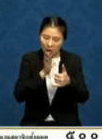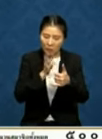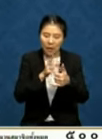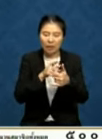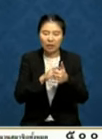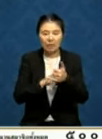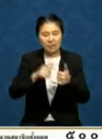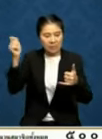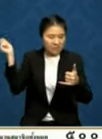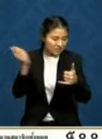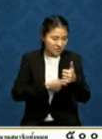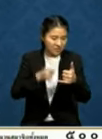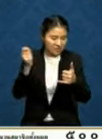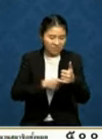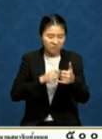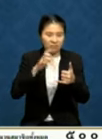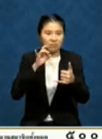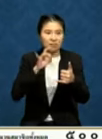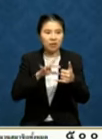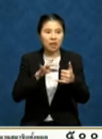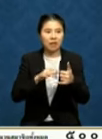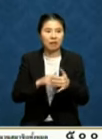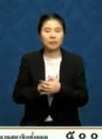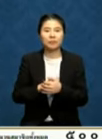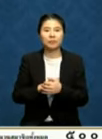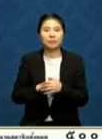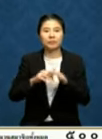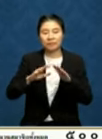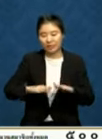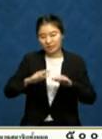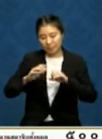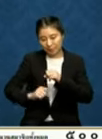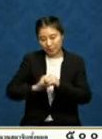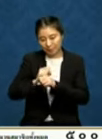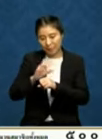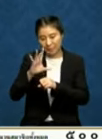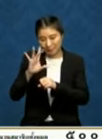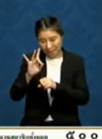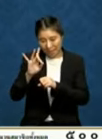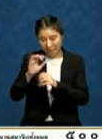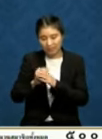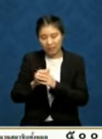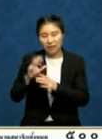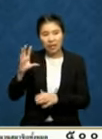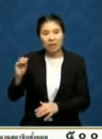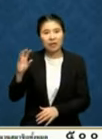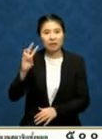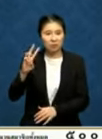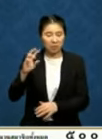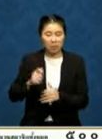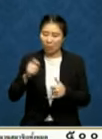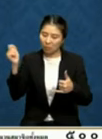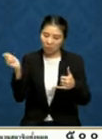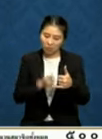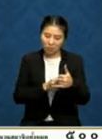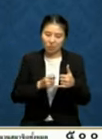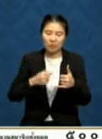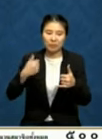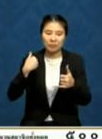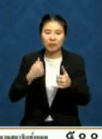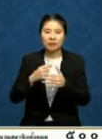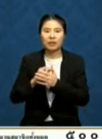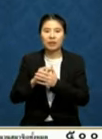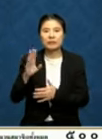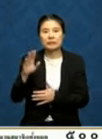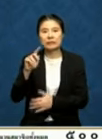างร่างกายในเดือนที่ผ่านมาโดยเด็กอายุ8ปีร้อยละ56เคยถูกลงโทษทางร่างกายและร้อยละ4เคยถู